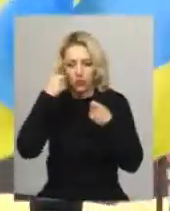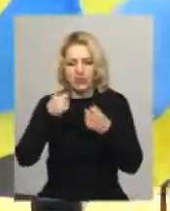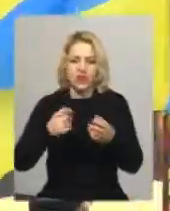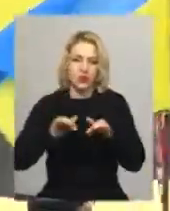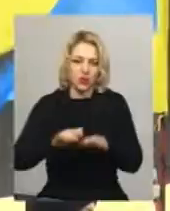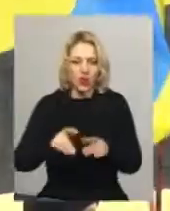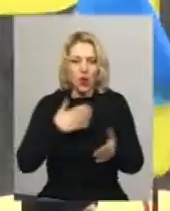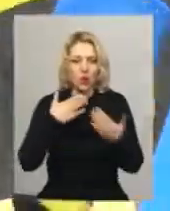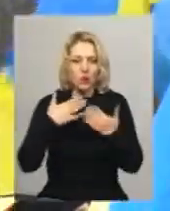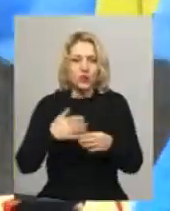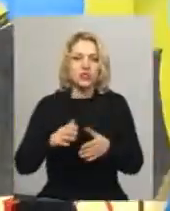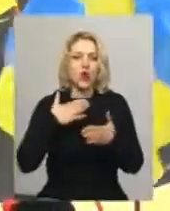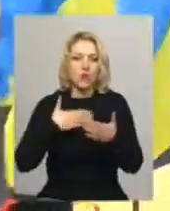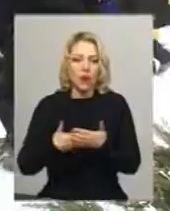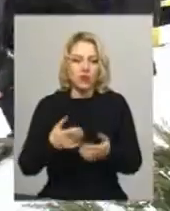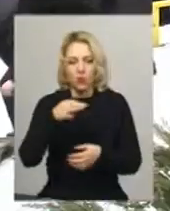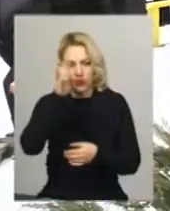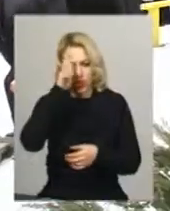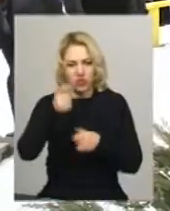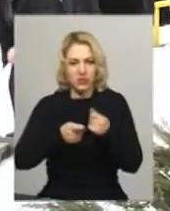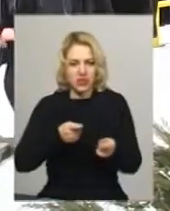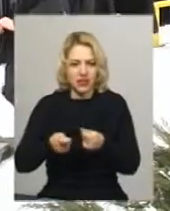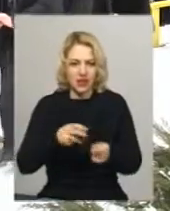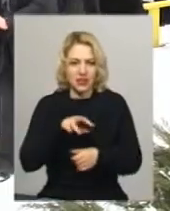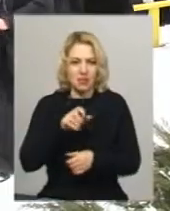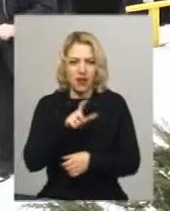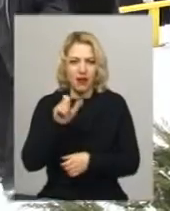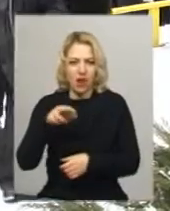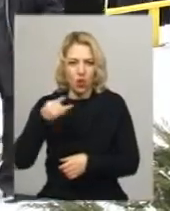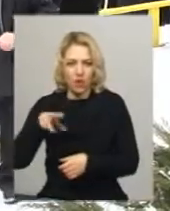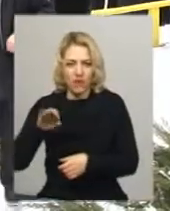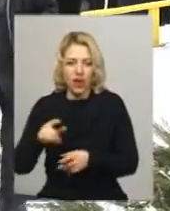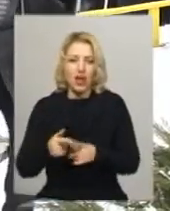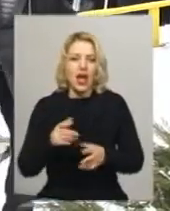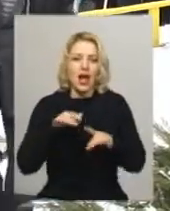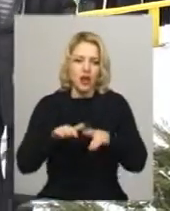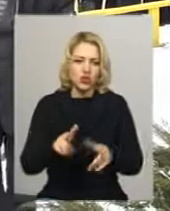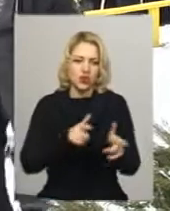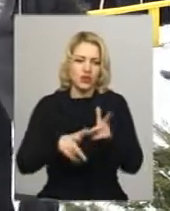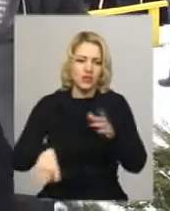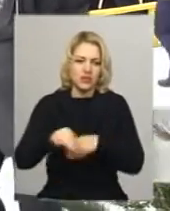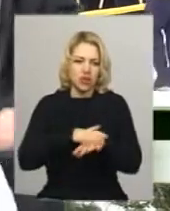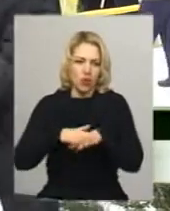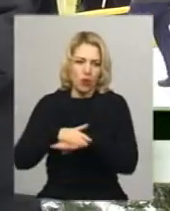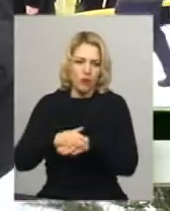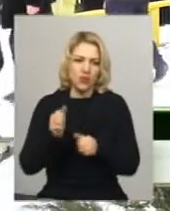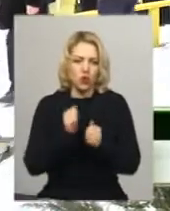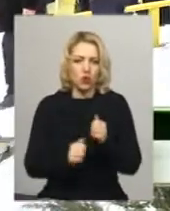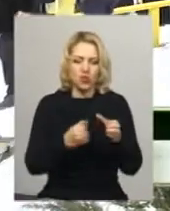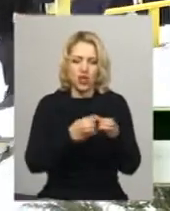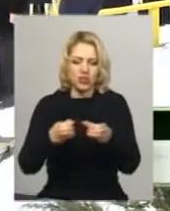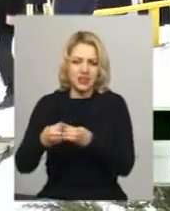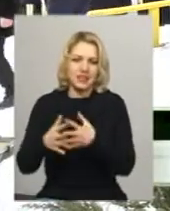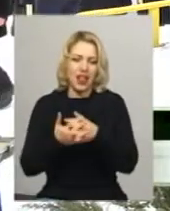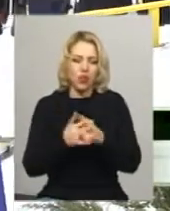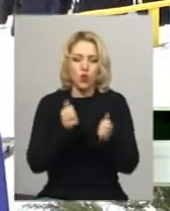комунікації з громадськістю Хмельницької облдержадміністрації Інна Михайлова. За її словами, до акції готувались усі громади. Тут кожна громада, кожне село,